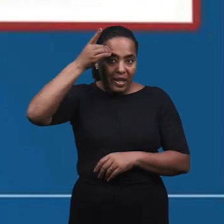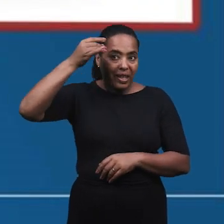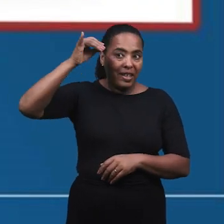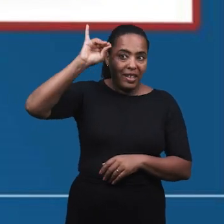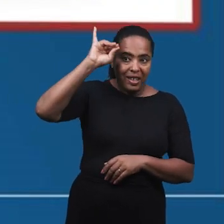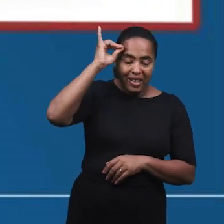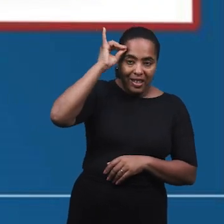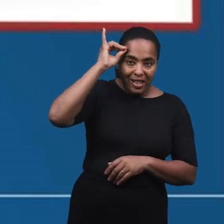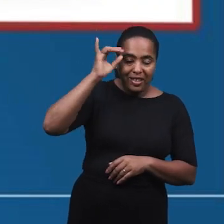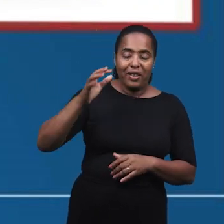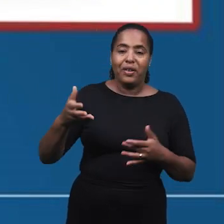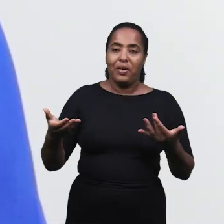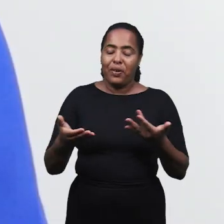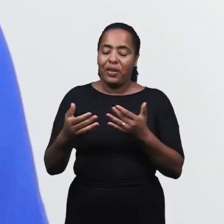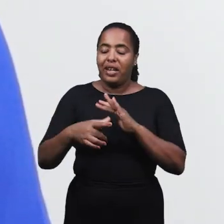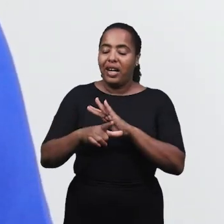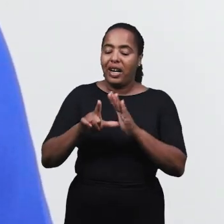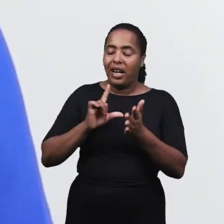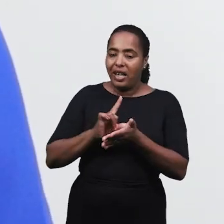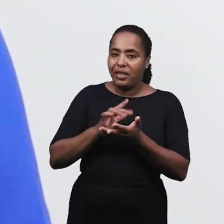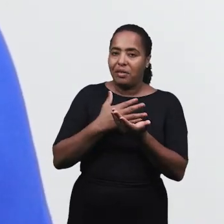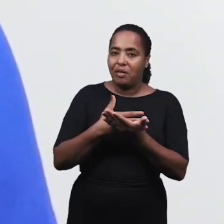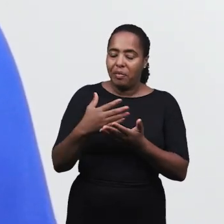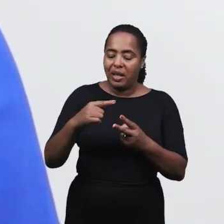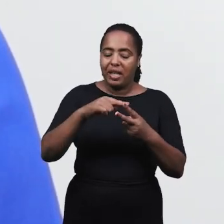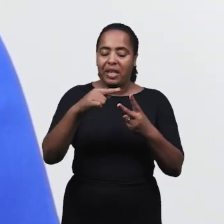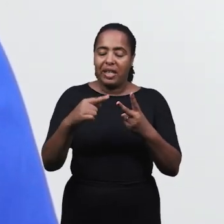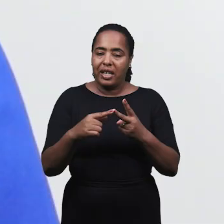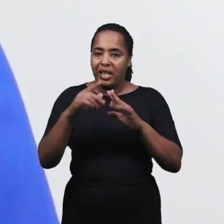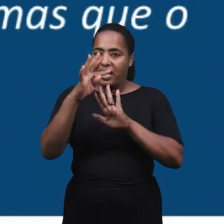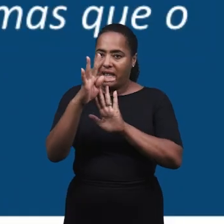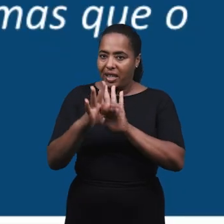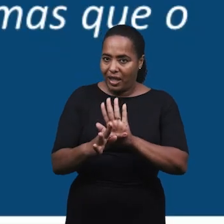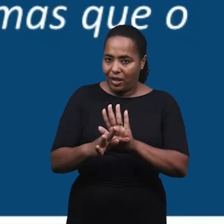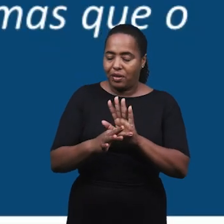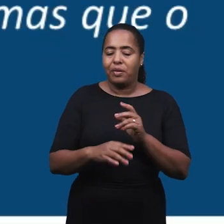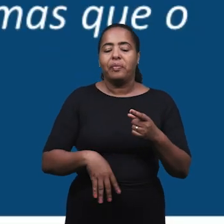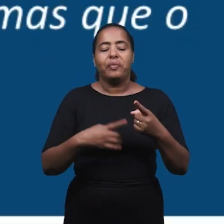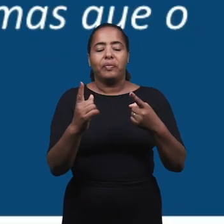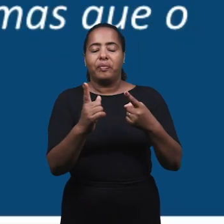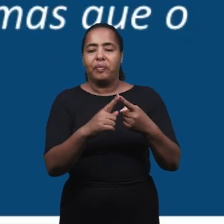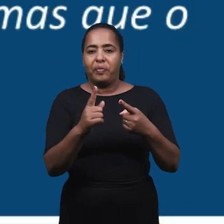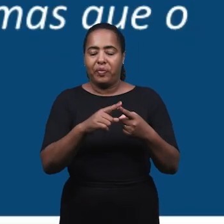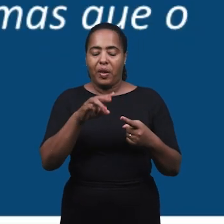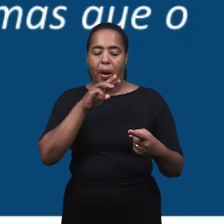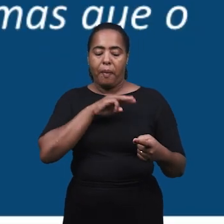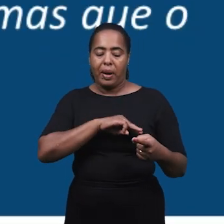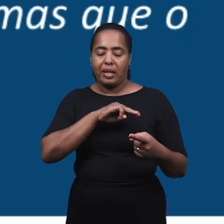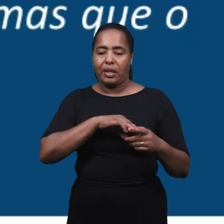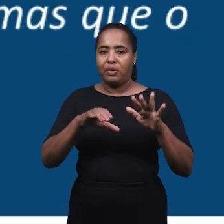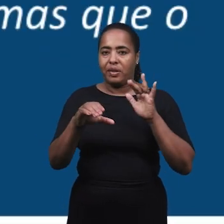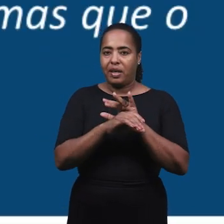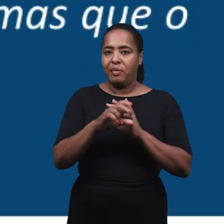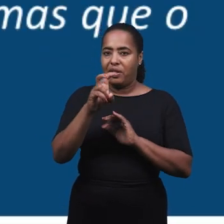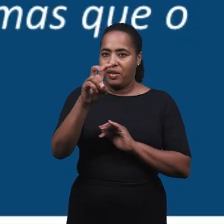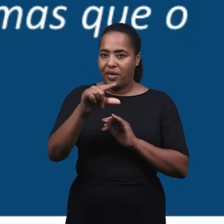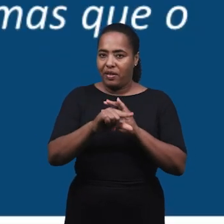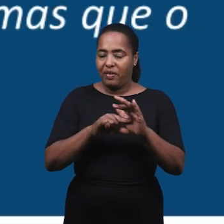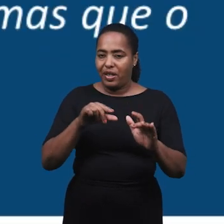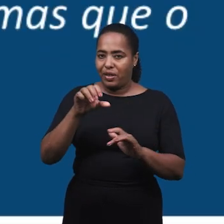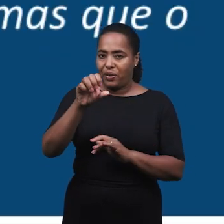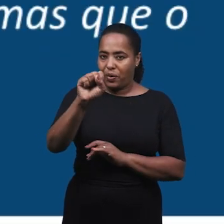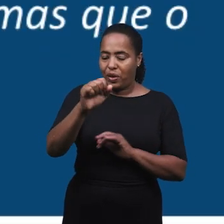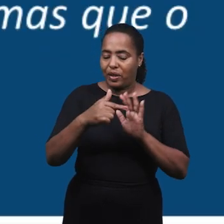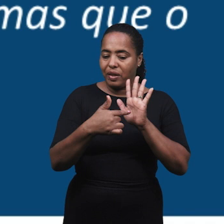déficiences intellectuelles. J'aimerais laisser 2 textes pour un se trouve en Matthieu chapitre